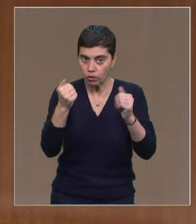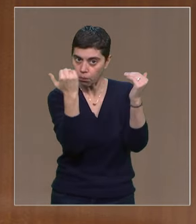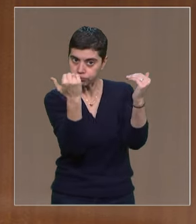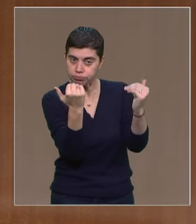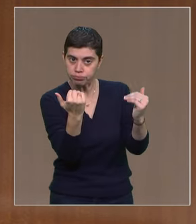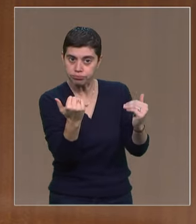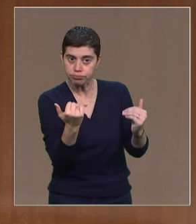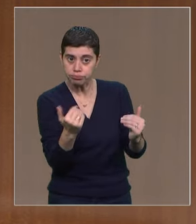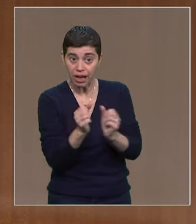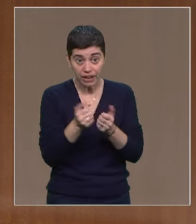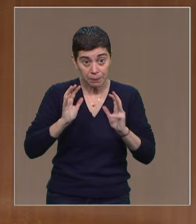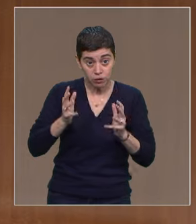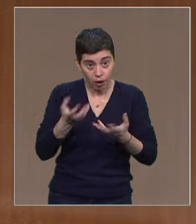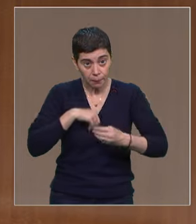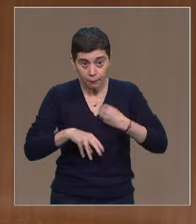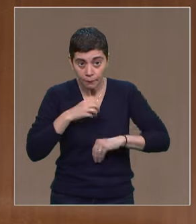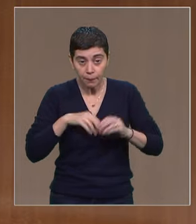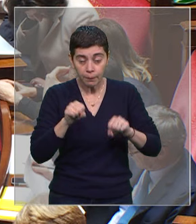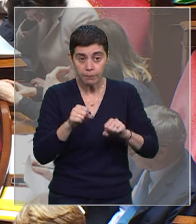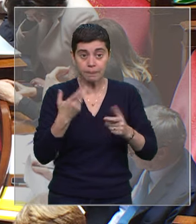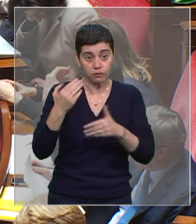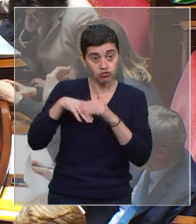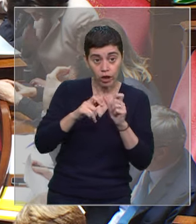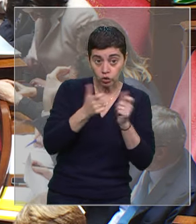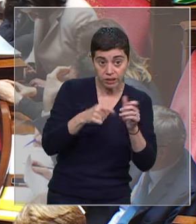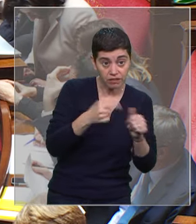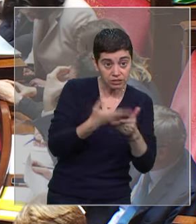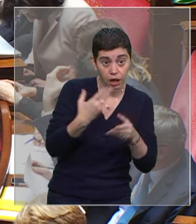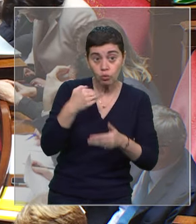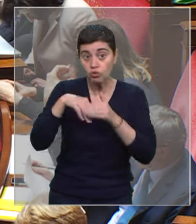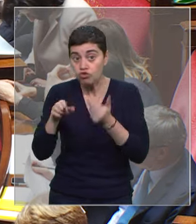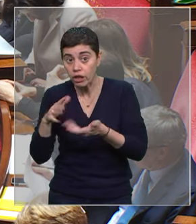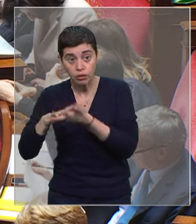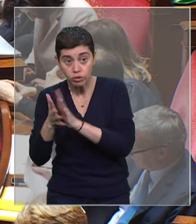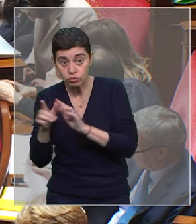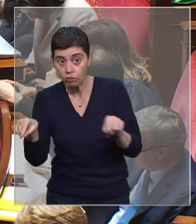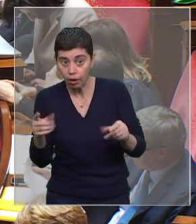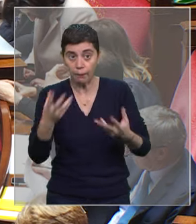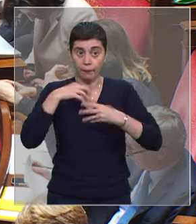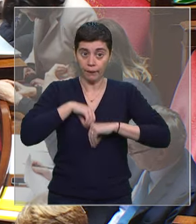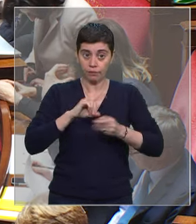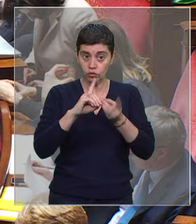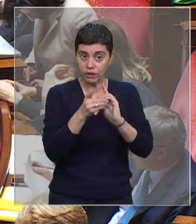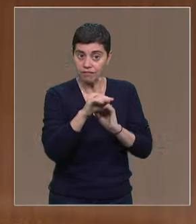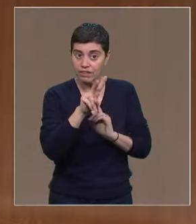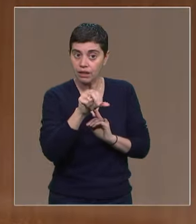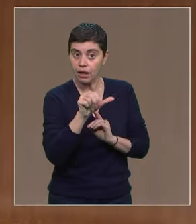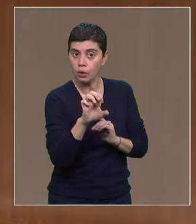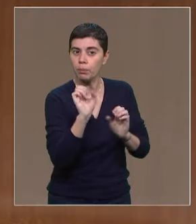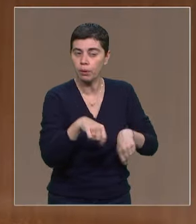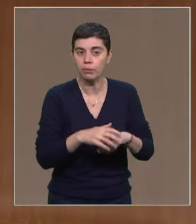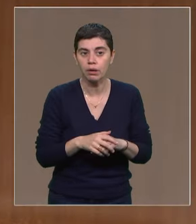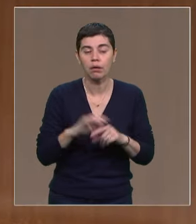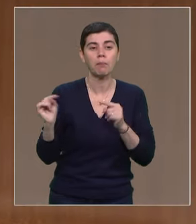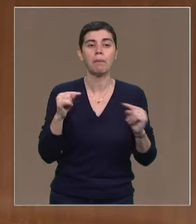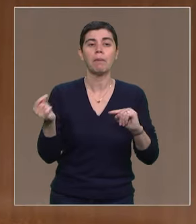cadre du bénévolat au sein de l'entreprise et au sein des professions. Donc oui, continuons à avancer, continuons à valoriser et ne tombons pas dans les